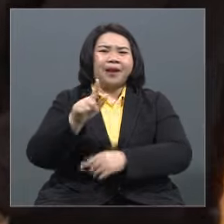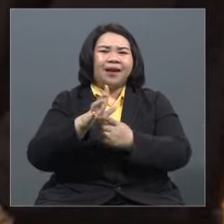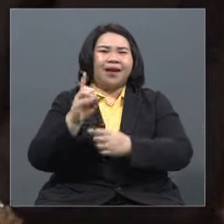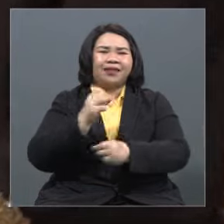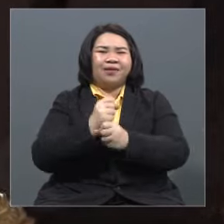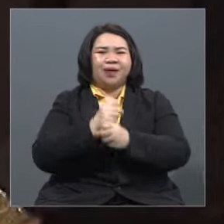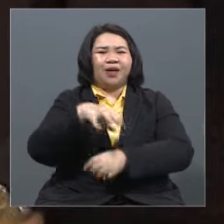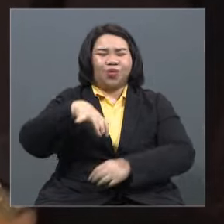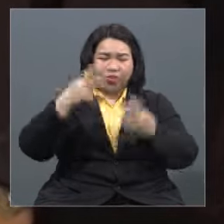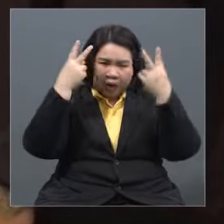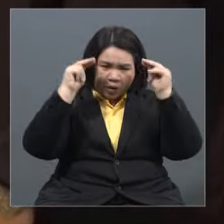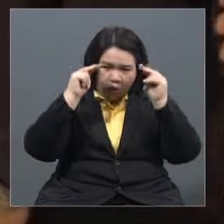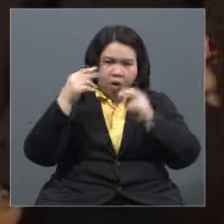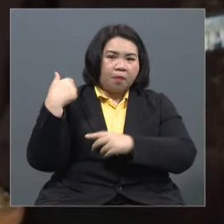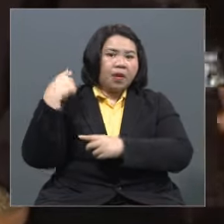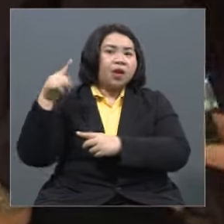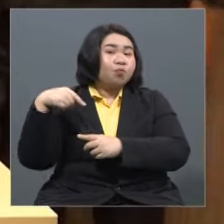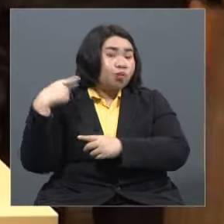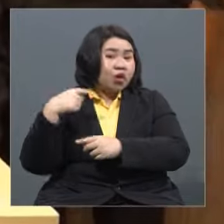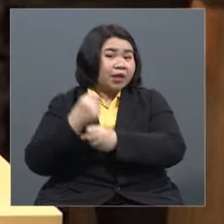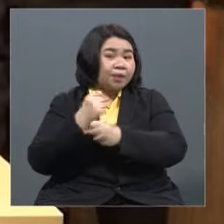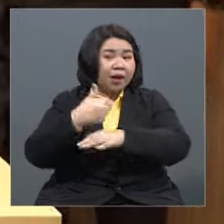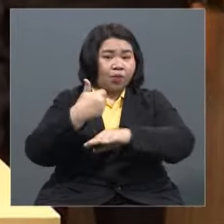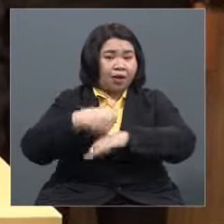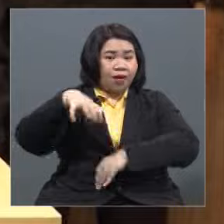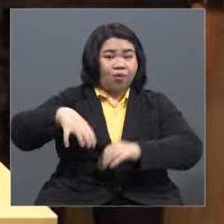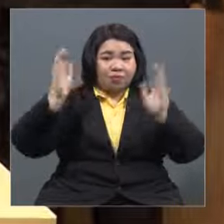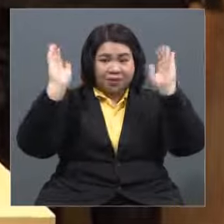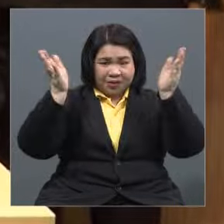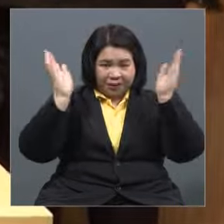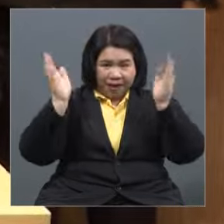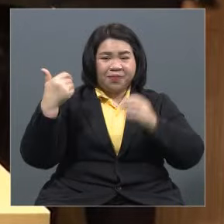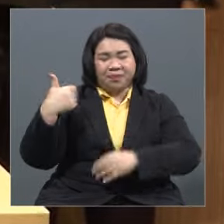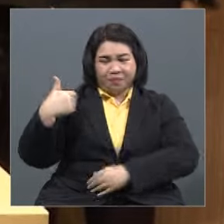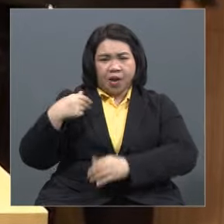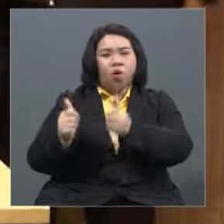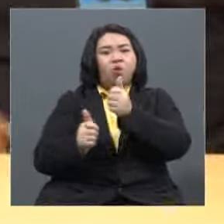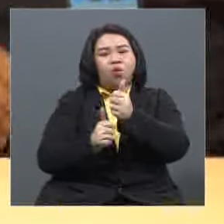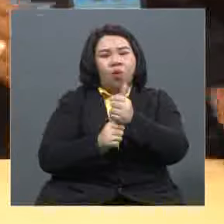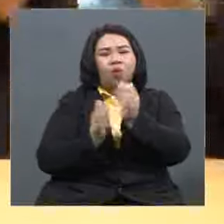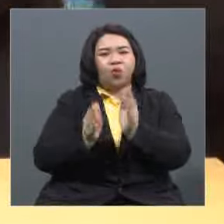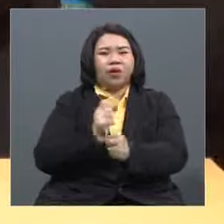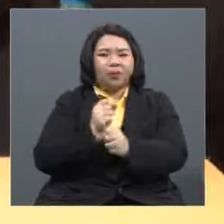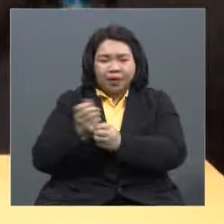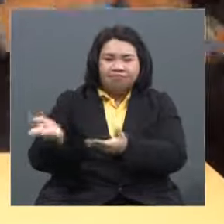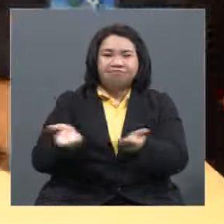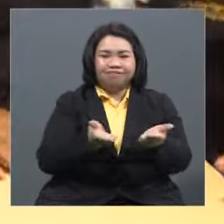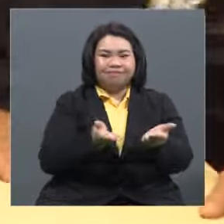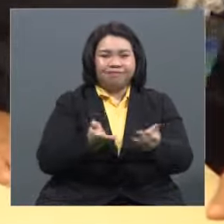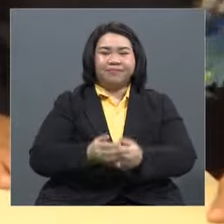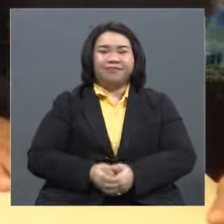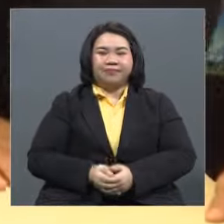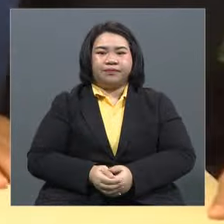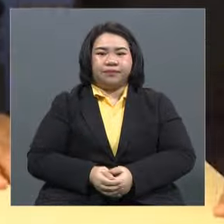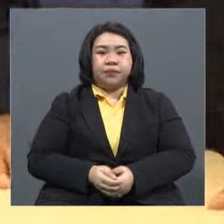และนางสุดฤทัยเลิศเกษมอธิบดีกรมประชาสัมพันธ์พร้อมด้วยรองอธิบดีกรมประชาสัมพันธ์ให้การต้อนรับซึ่ง